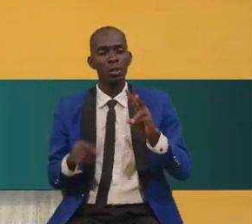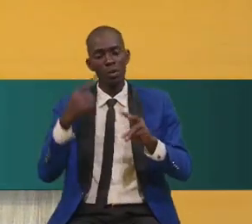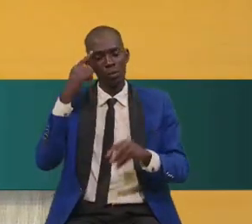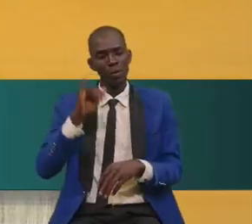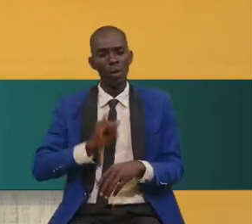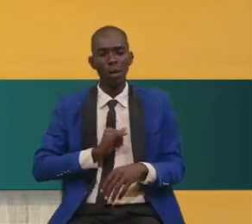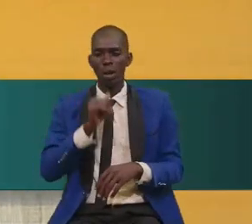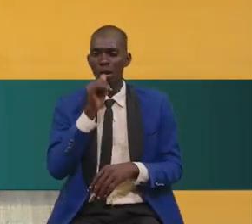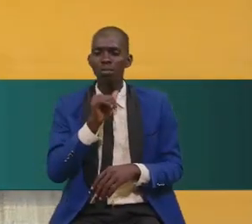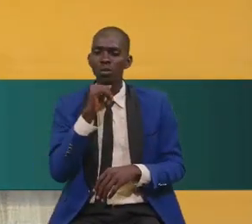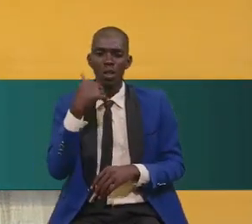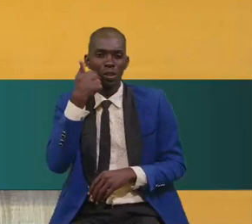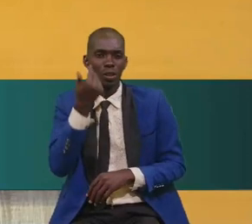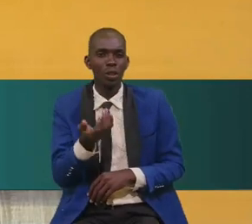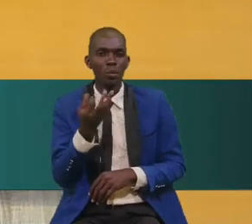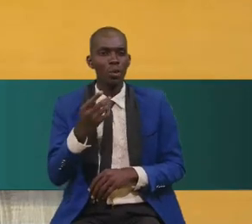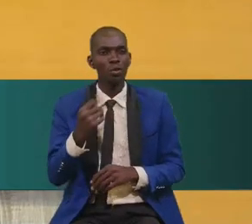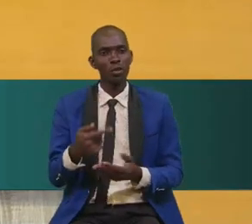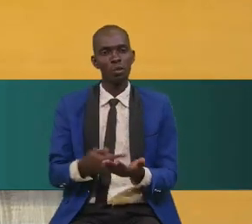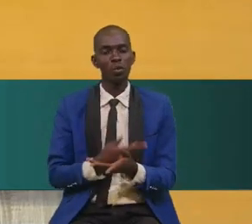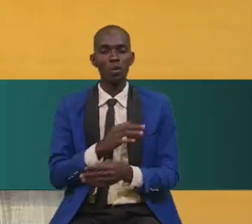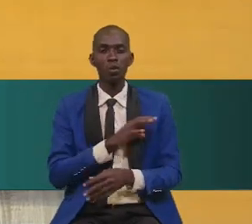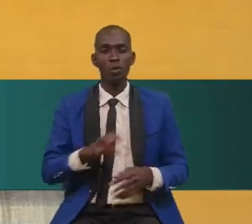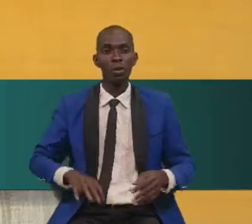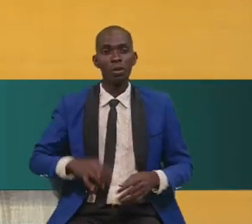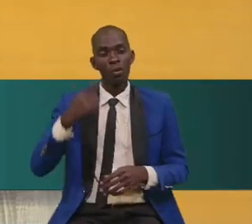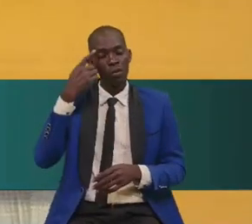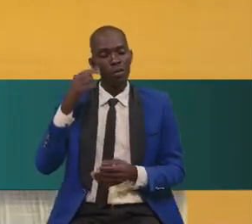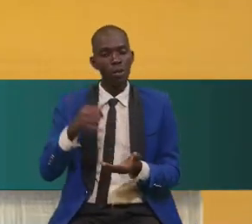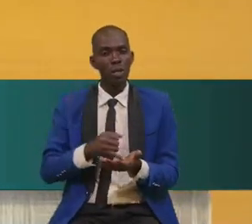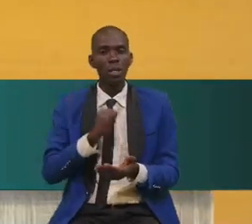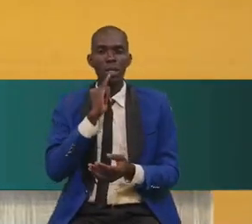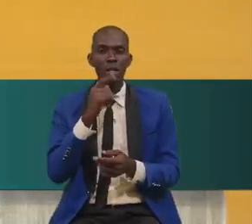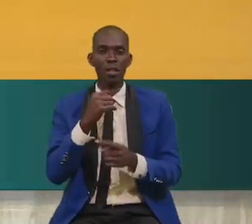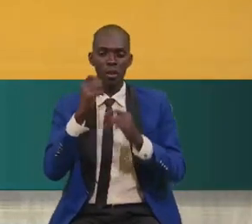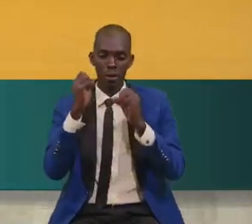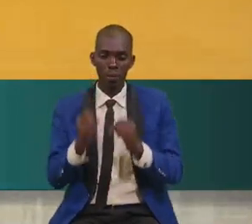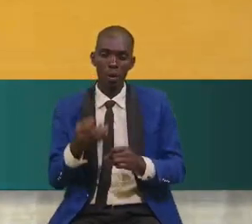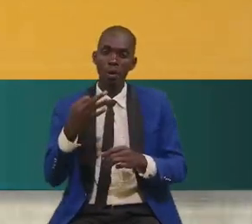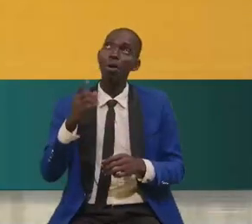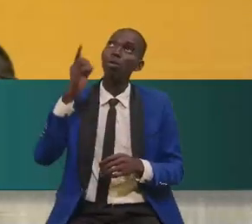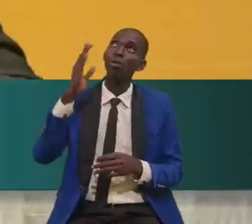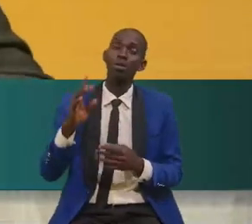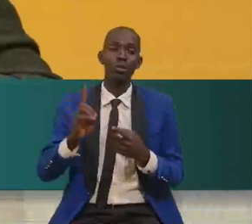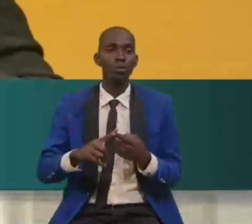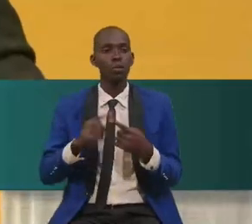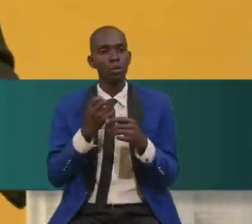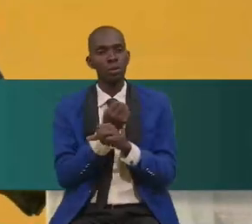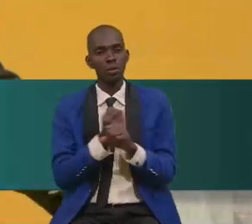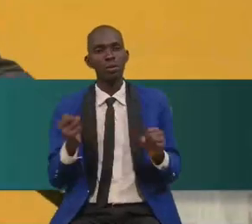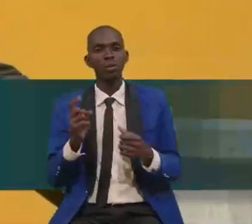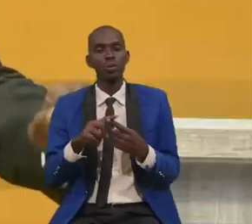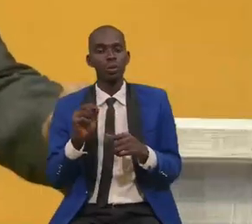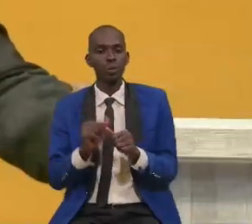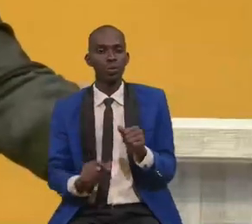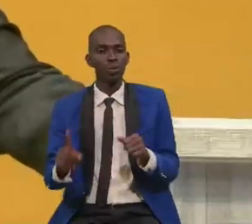je n'ai point honte de l'évangile, c'est une puissance de Dieu pour le salut de quiconque croit. Pour